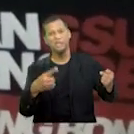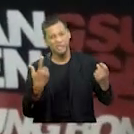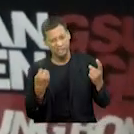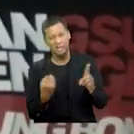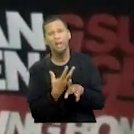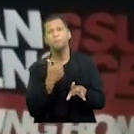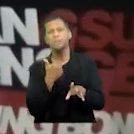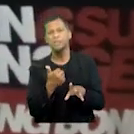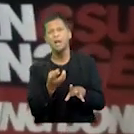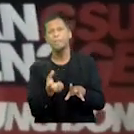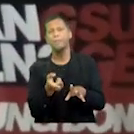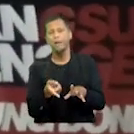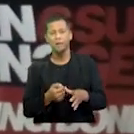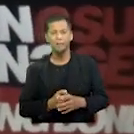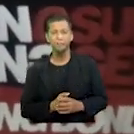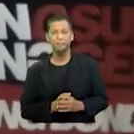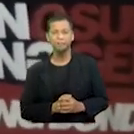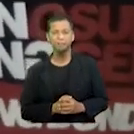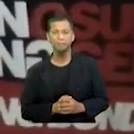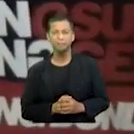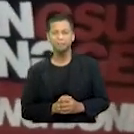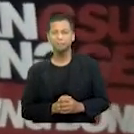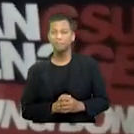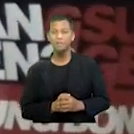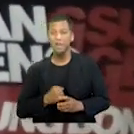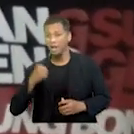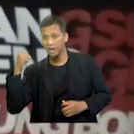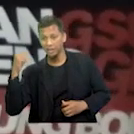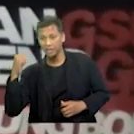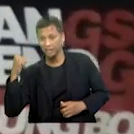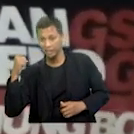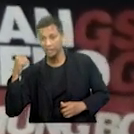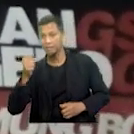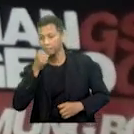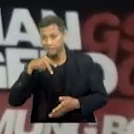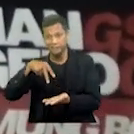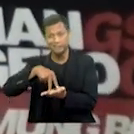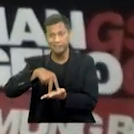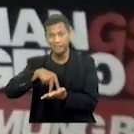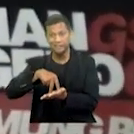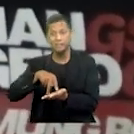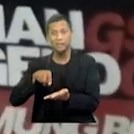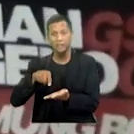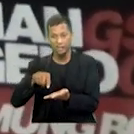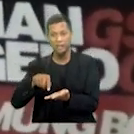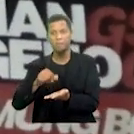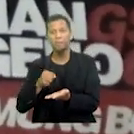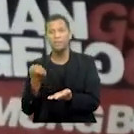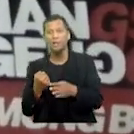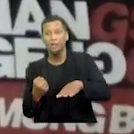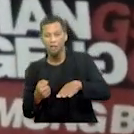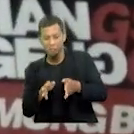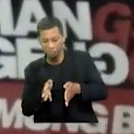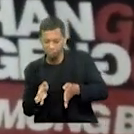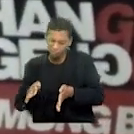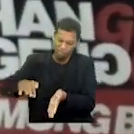di sisi sebelah kanan dari kita ini saat ini berdiri, ini konturnya sangat miring sekali. Jika kalau